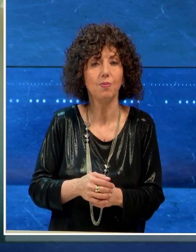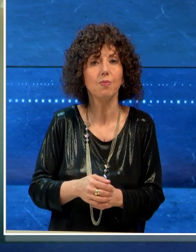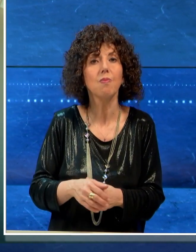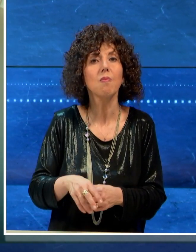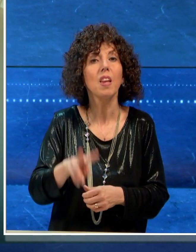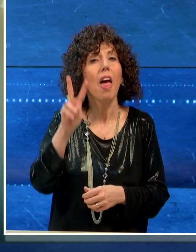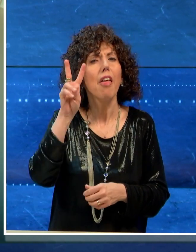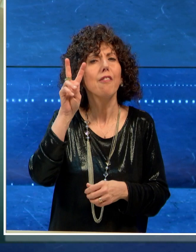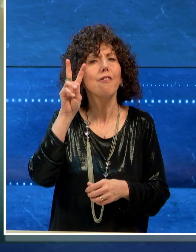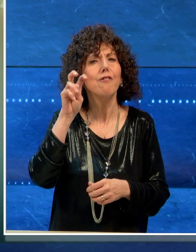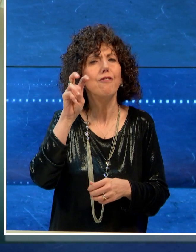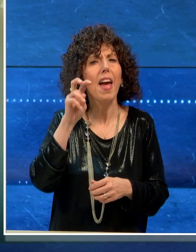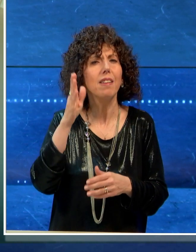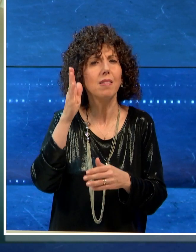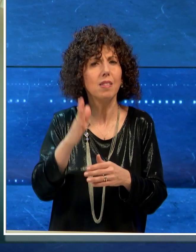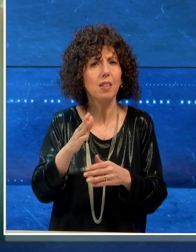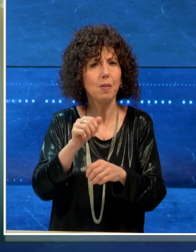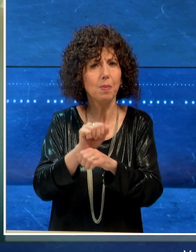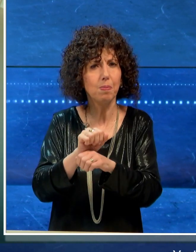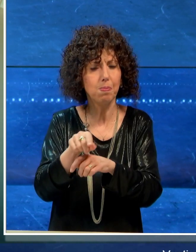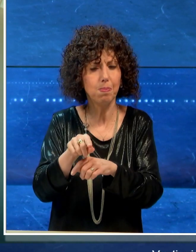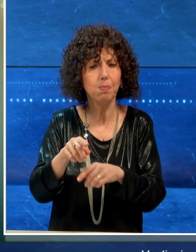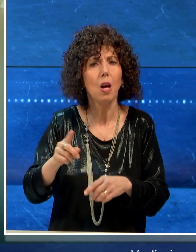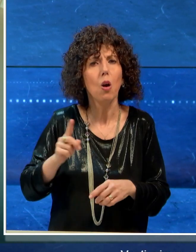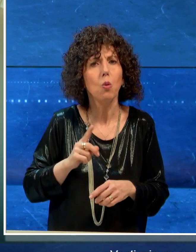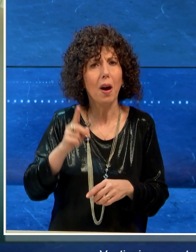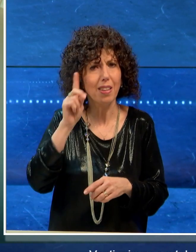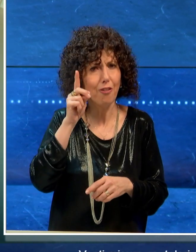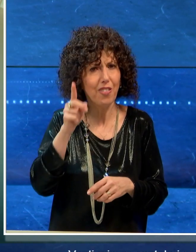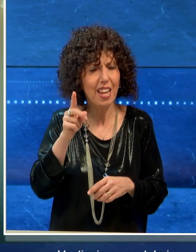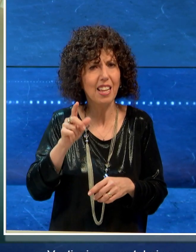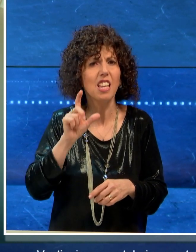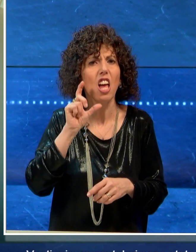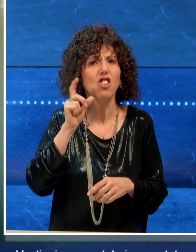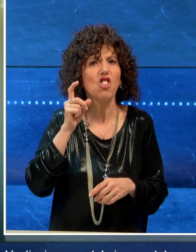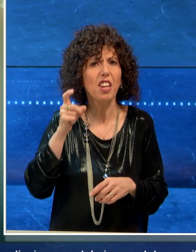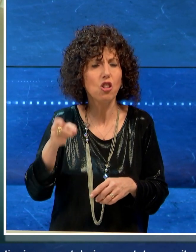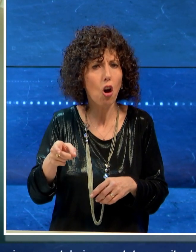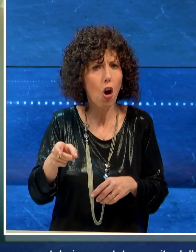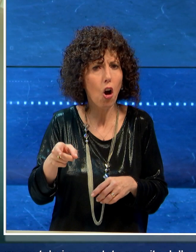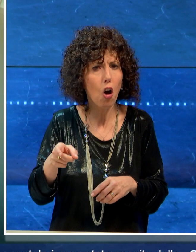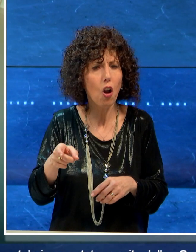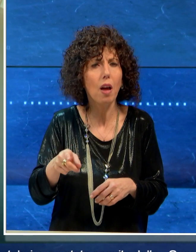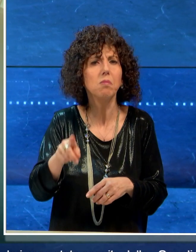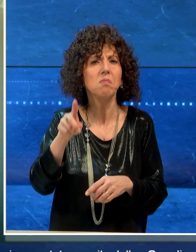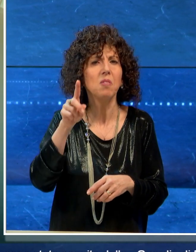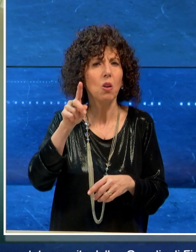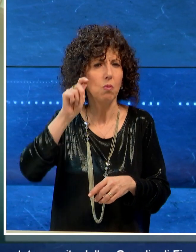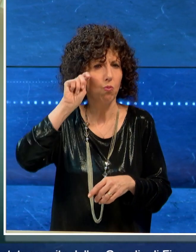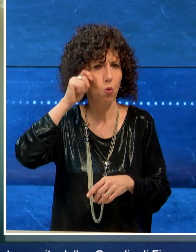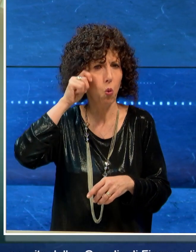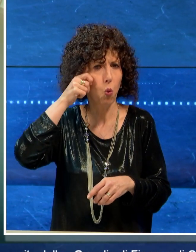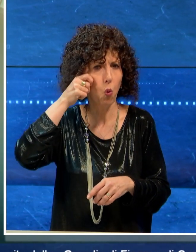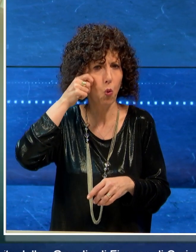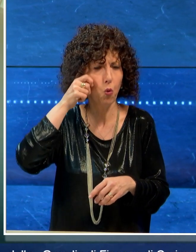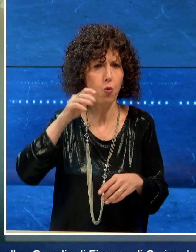cautelari Sono state eseguite dalla guardia di finanza di Cerignola Per una presunta truffa